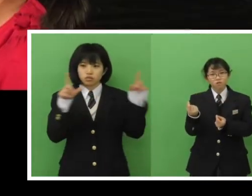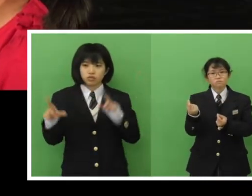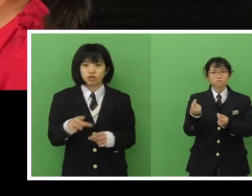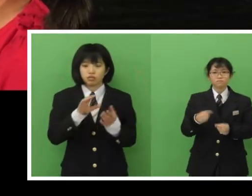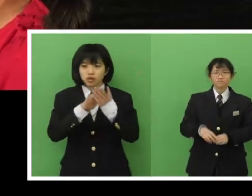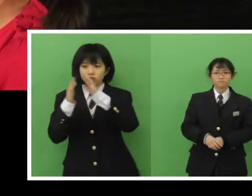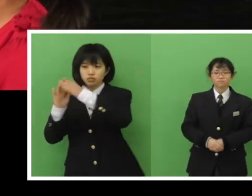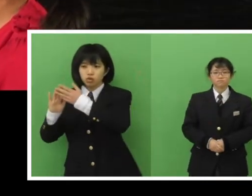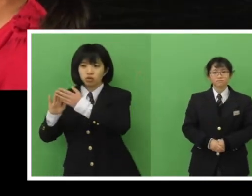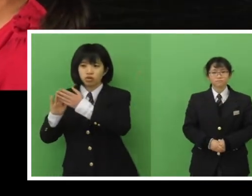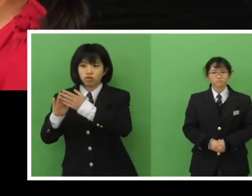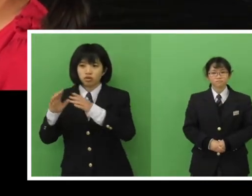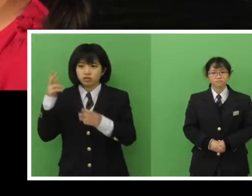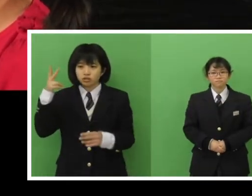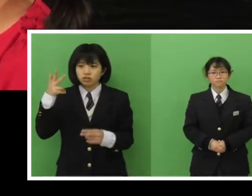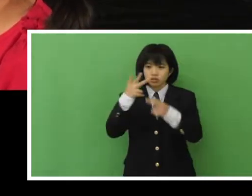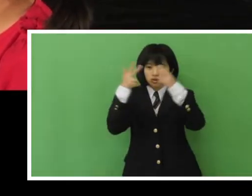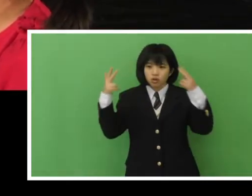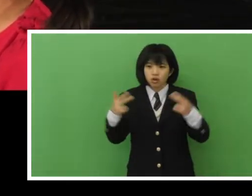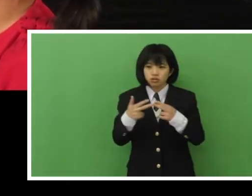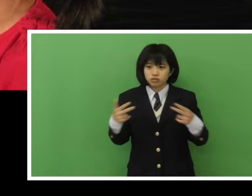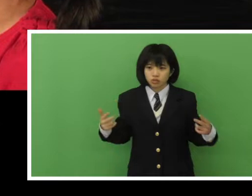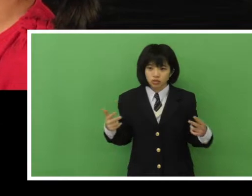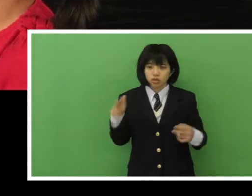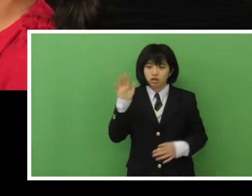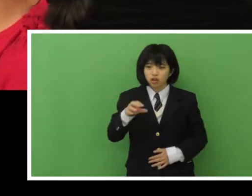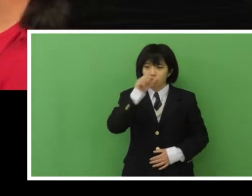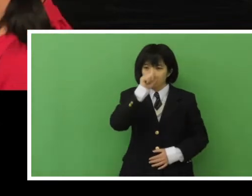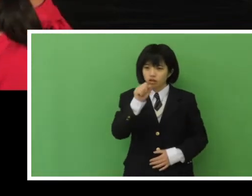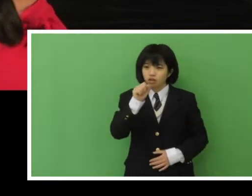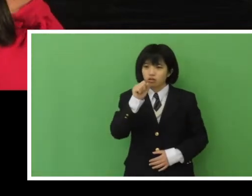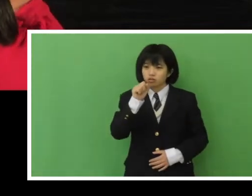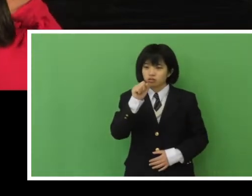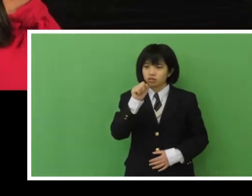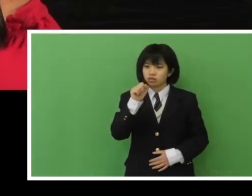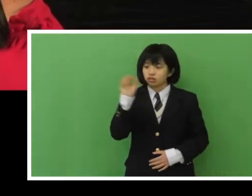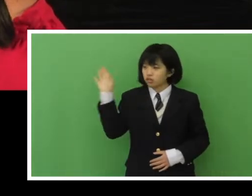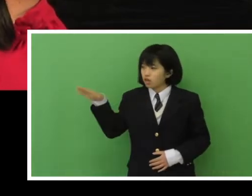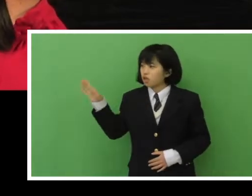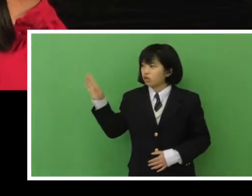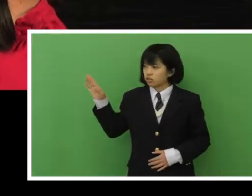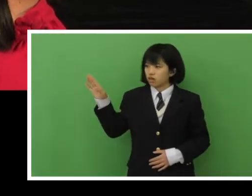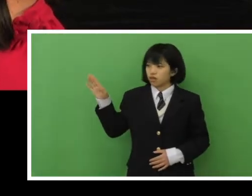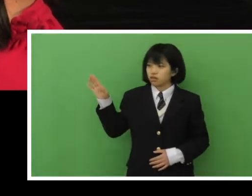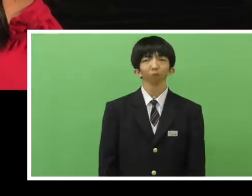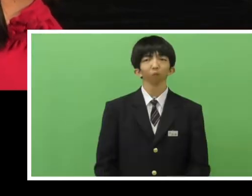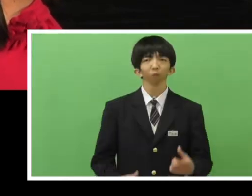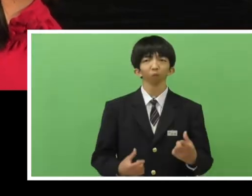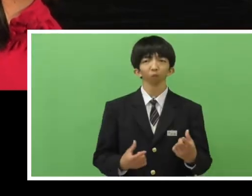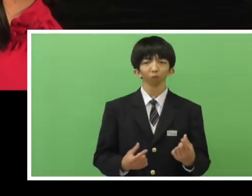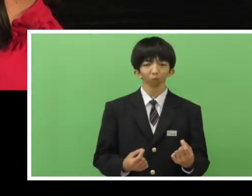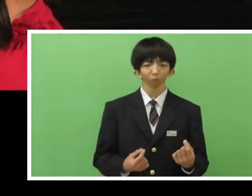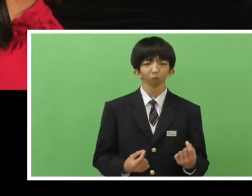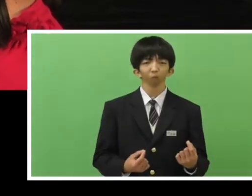もシトラスリボンがあったらよかったのにね、お姉ちゃん。